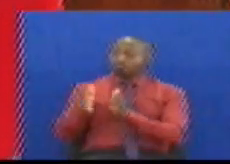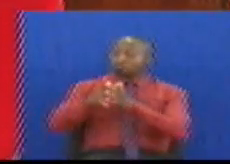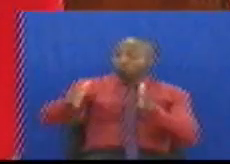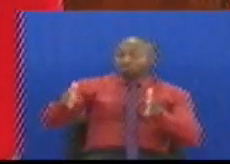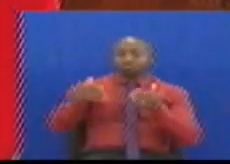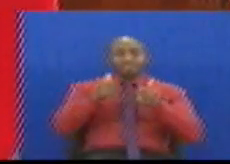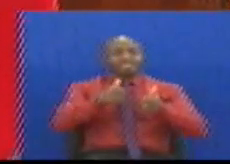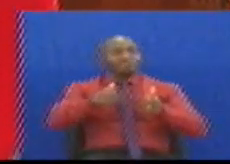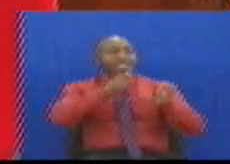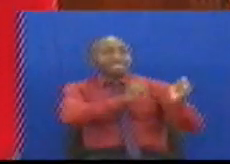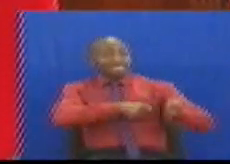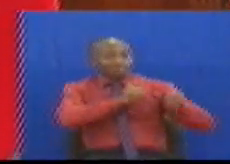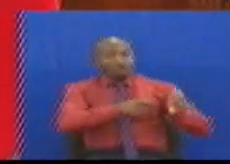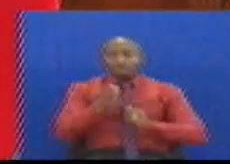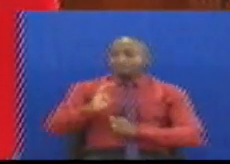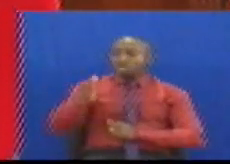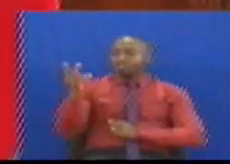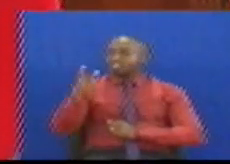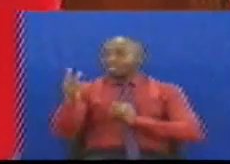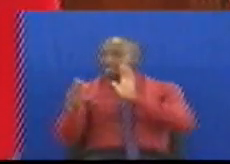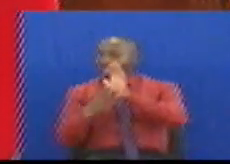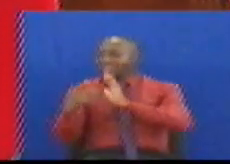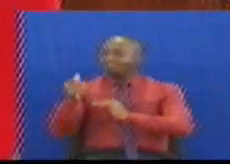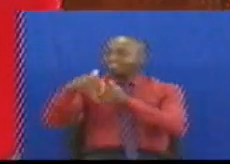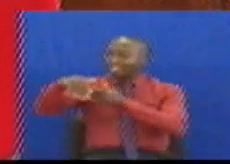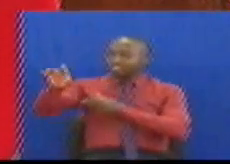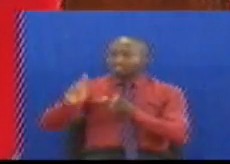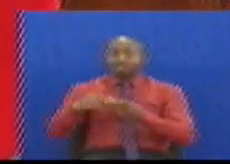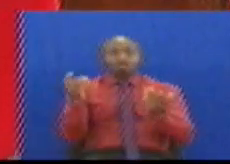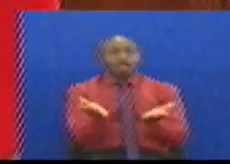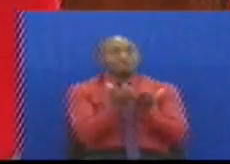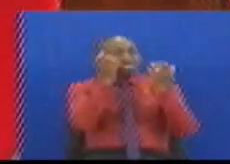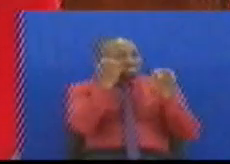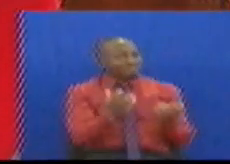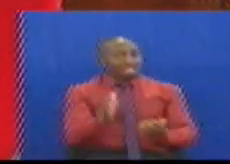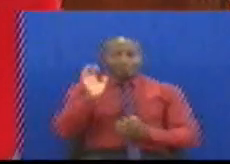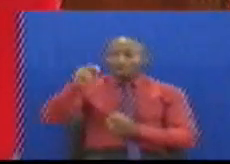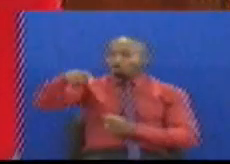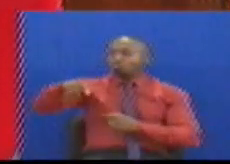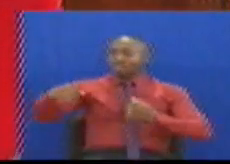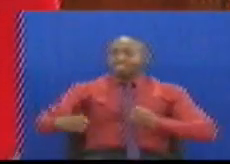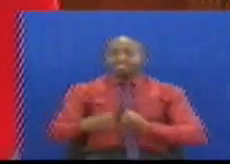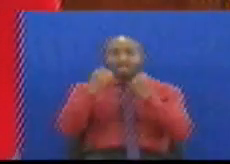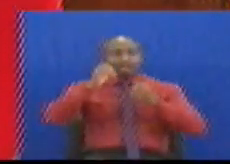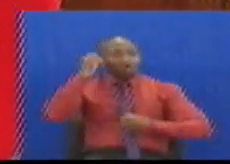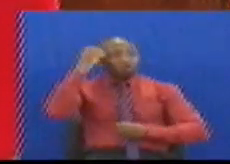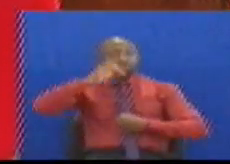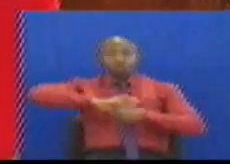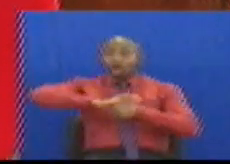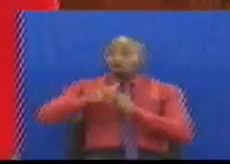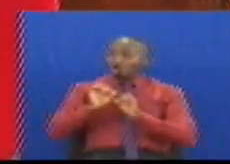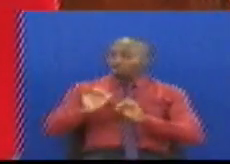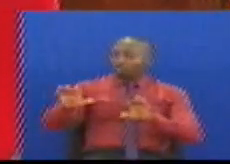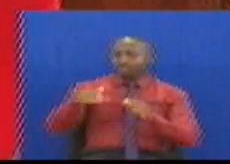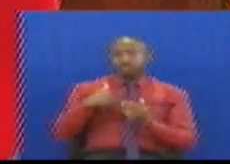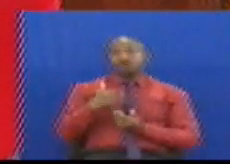kilimo. Na hizi bilioni 28 ni fedha za nje. Na kwa bahati mbaya sana mwaka huu tuna hili janga la corona. Sifikirii